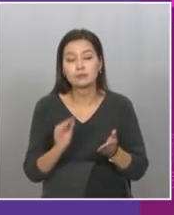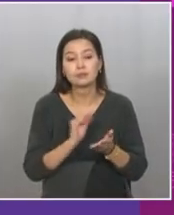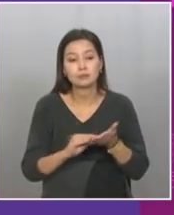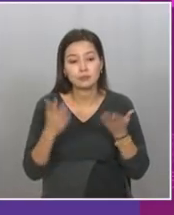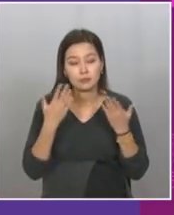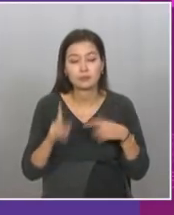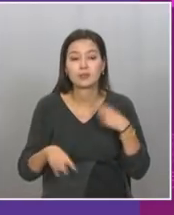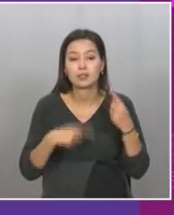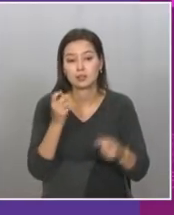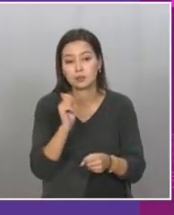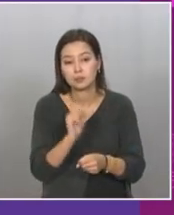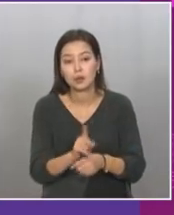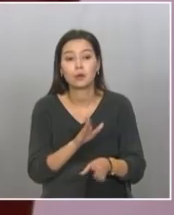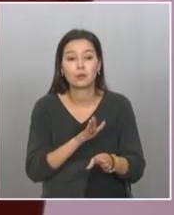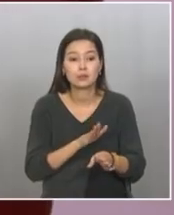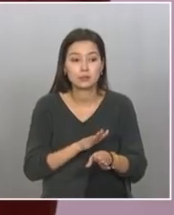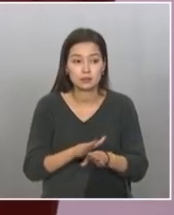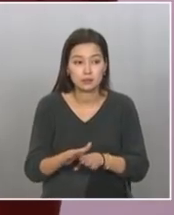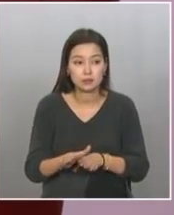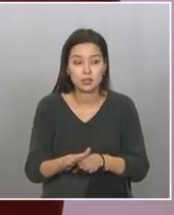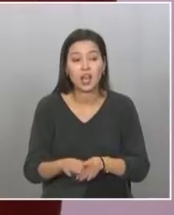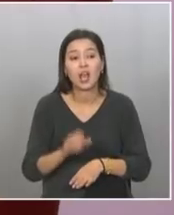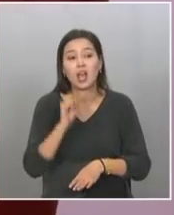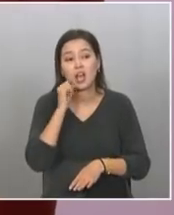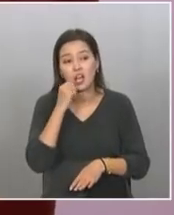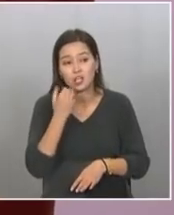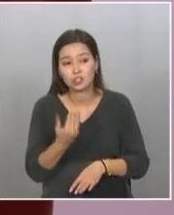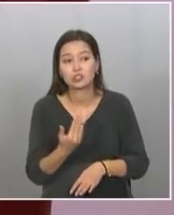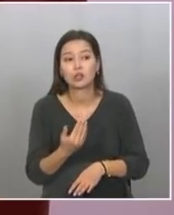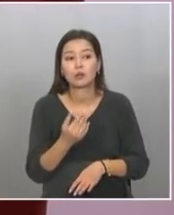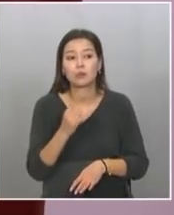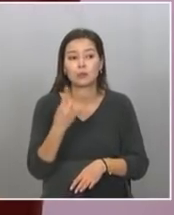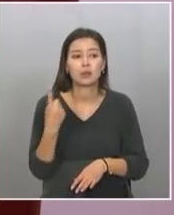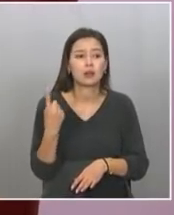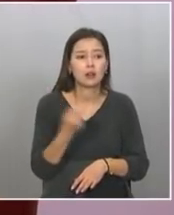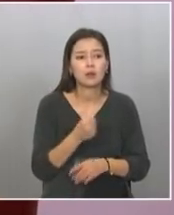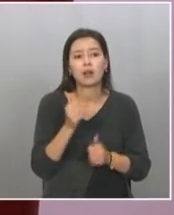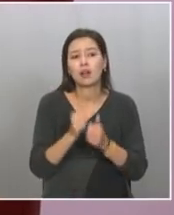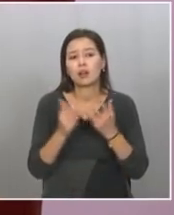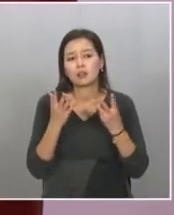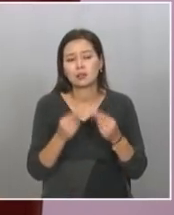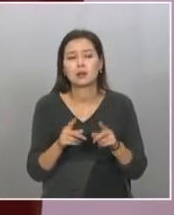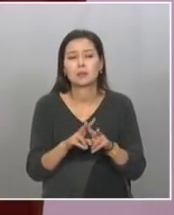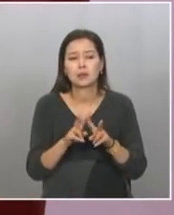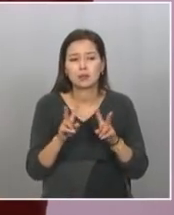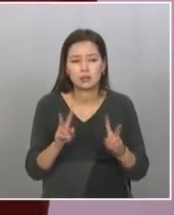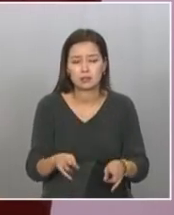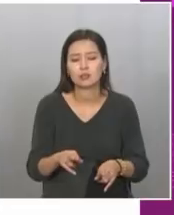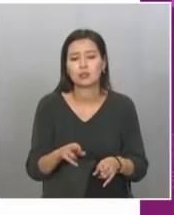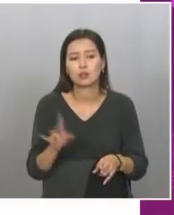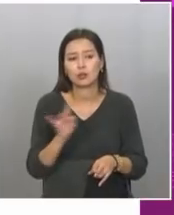келесі тапсырманы орындайық. Әжей Бөкебайды бір апта бойы әр күні бірдей